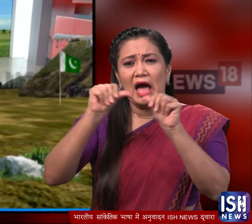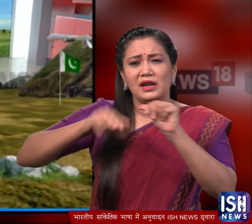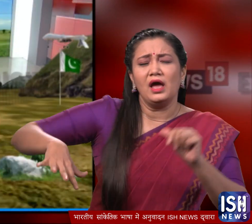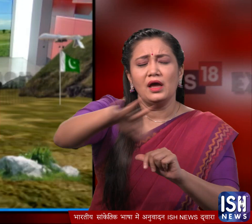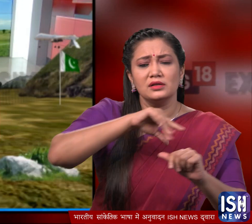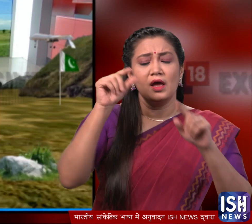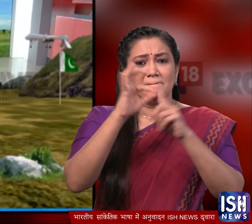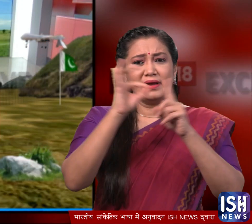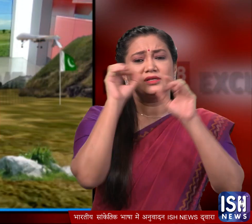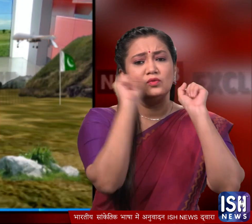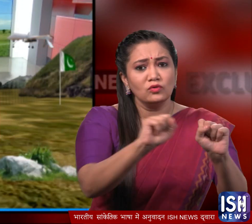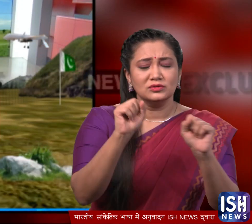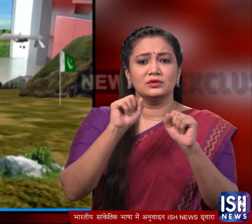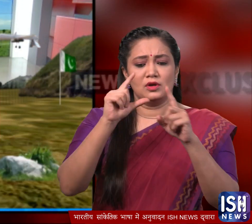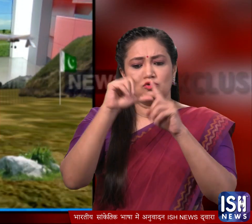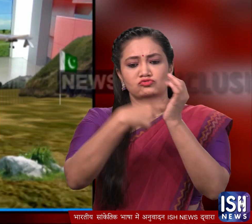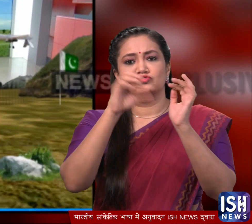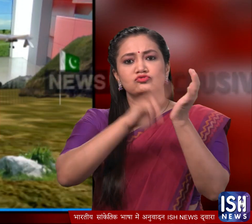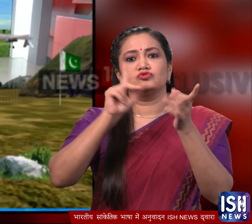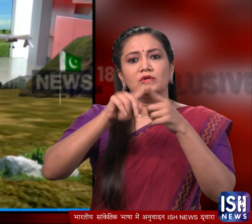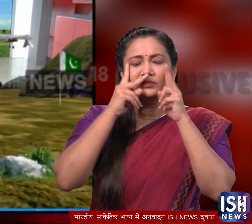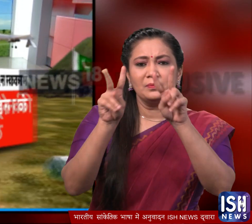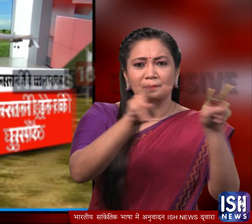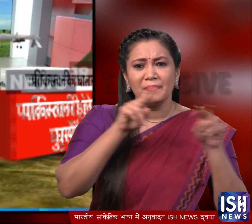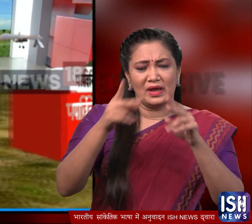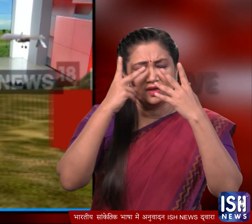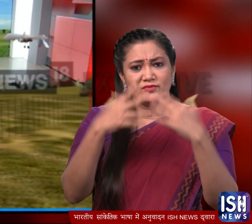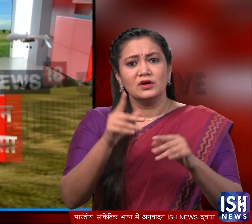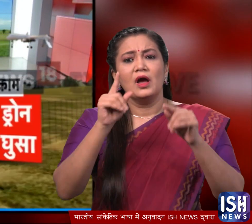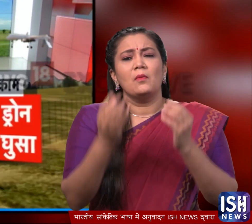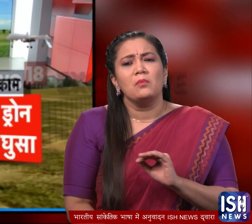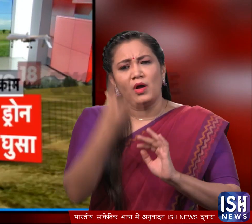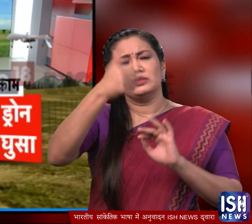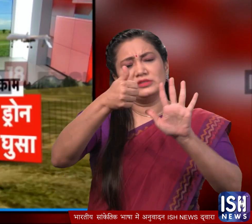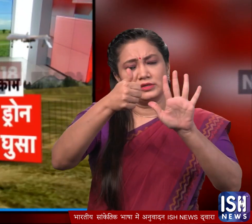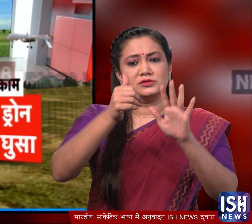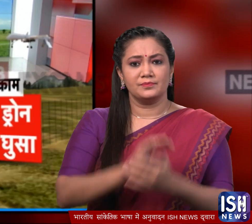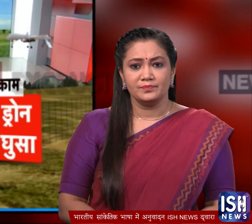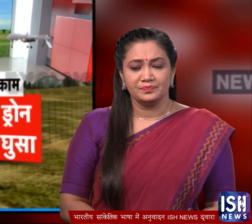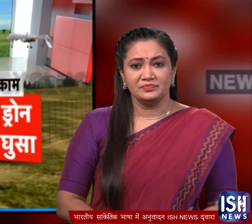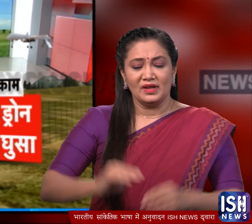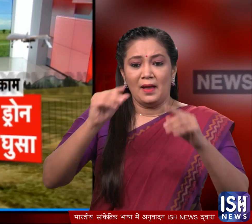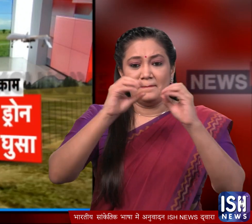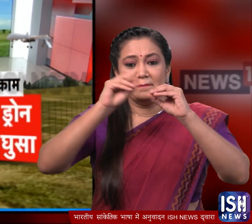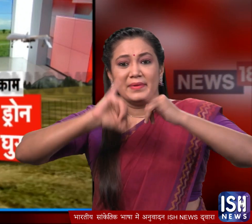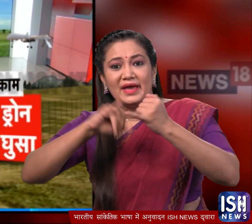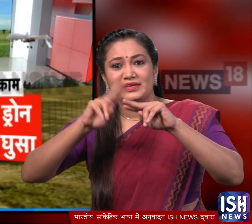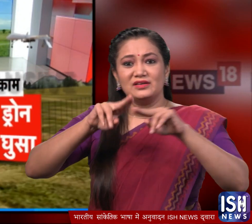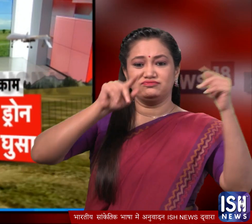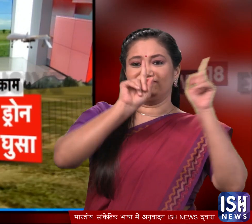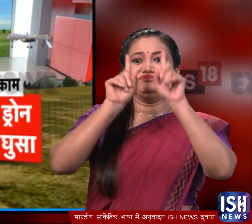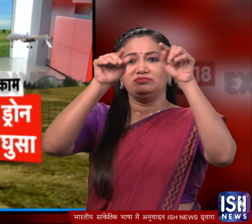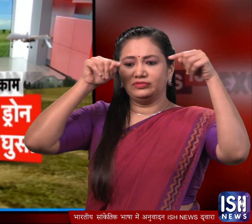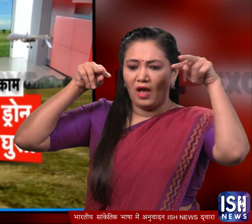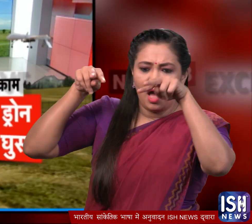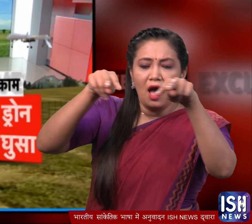में पाकिस्तान की तरफ से एक ड्रोन ने घुसपैठ की। ये ड्रोन सुबह करीब 6 बजे भारतीय सीमा में दाखिल हुआ और वहां बनी बीएसएफ की पोस्ट के ऊपर तक